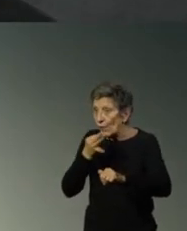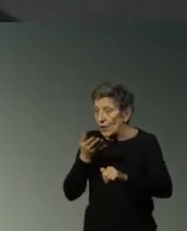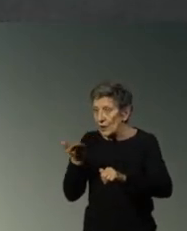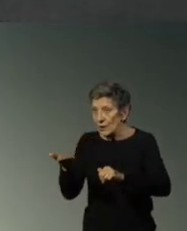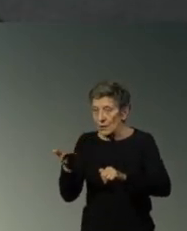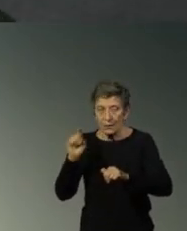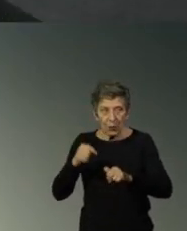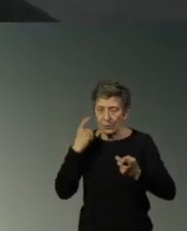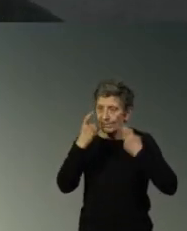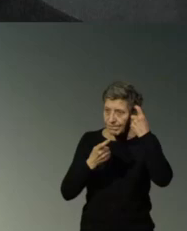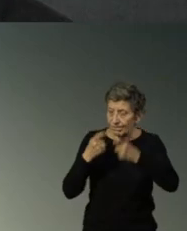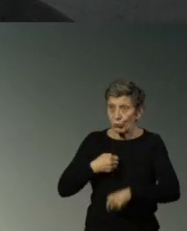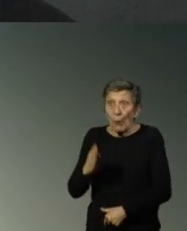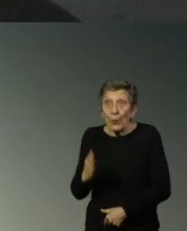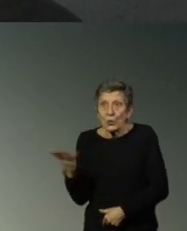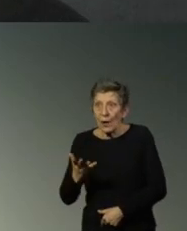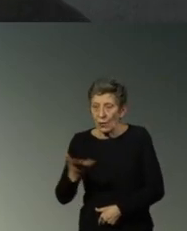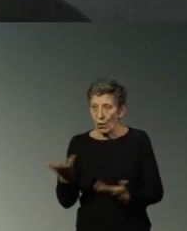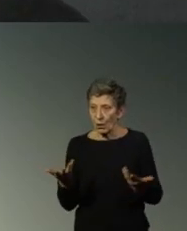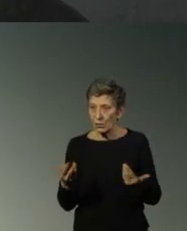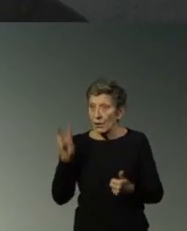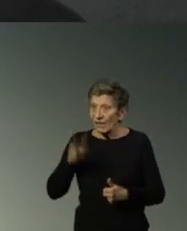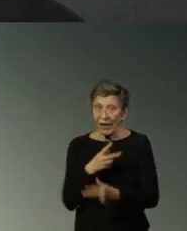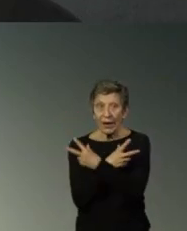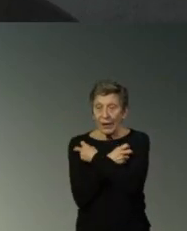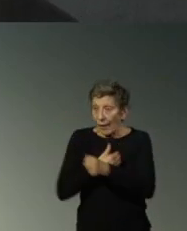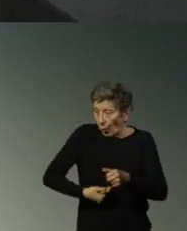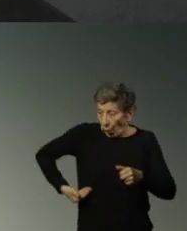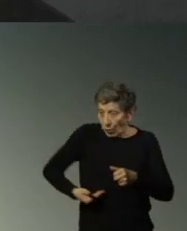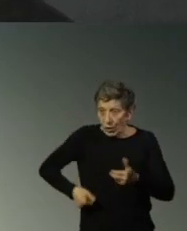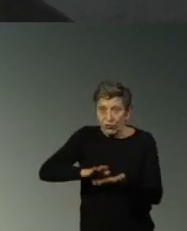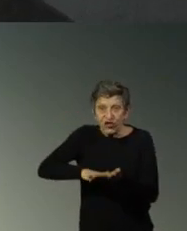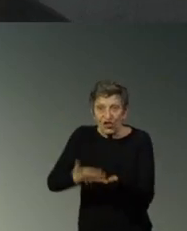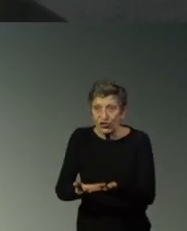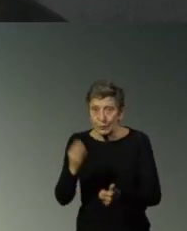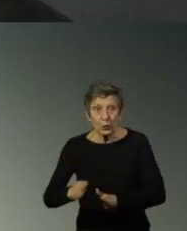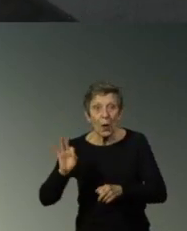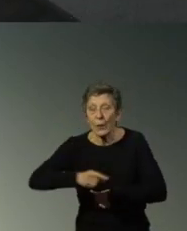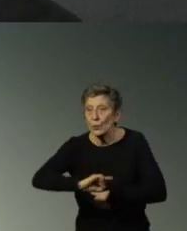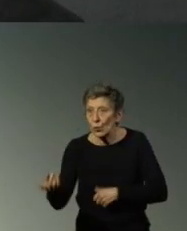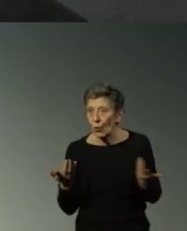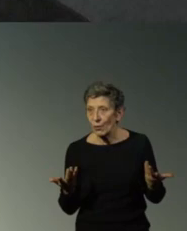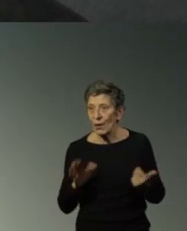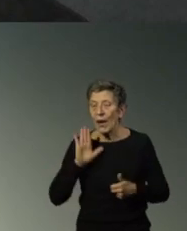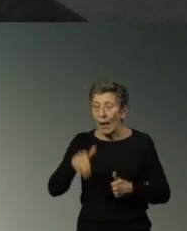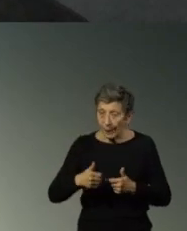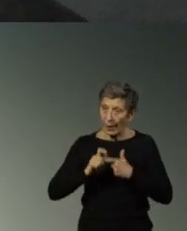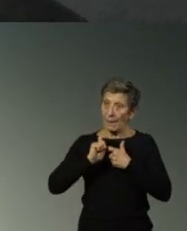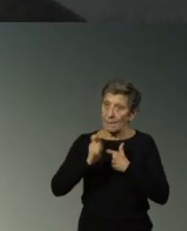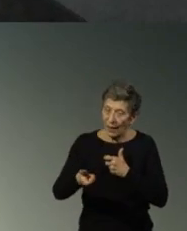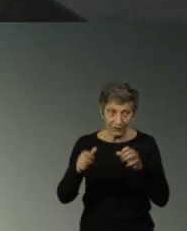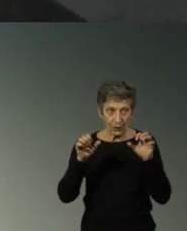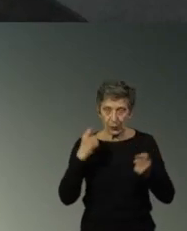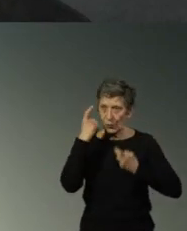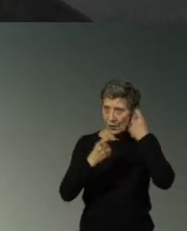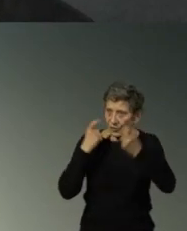ce dont on a besoin. A-t-on besoin de côtelettes d'agneau, en fait? Et à partir de là, on se dit comment on peut cohabiter avec tel animal